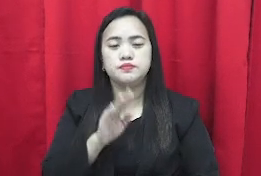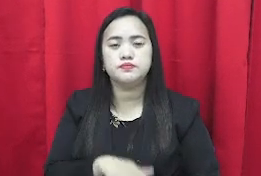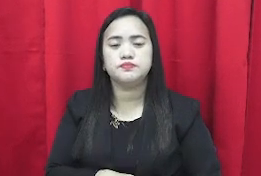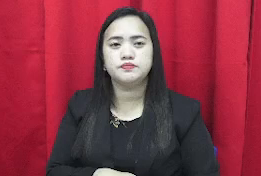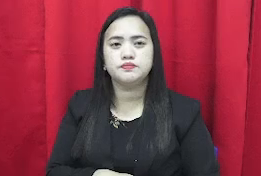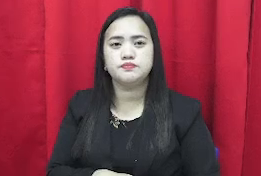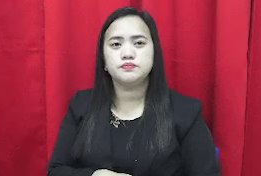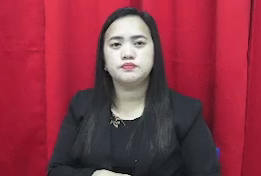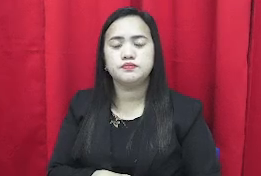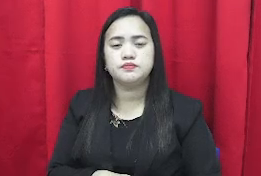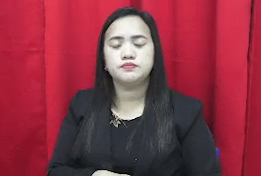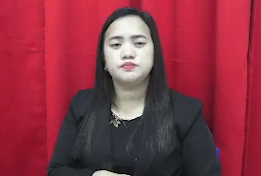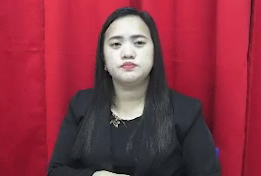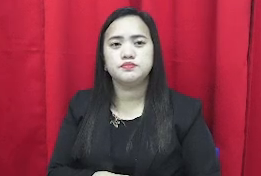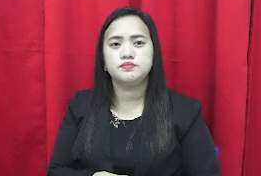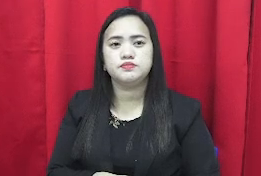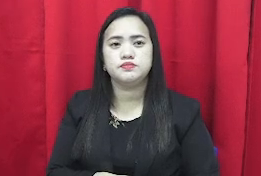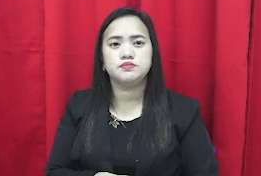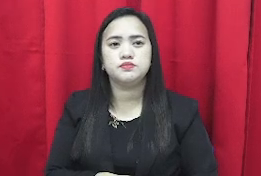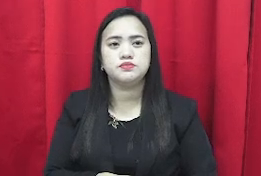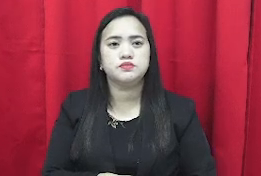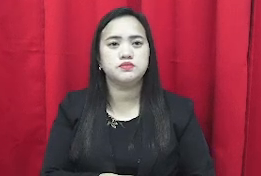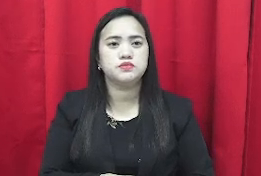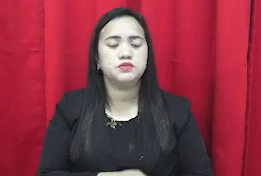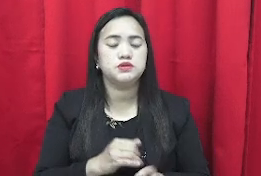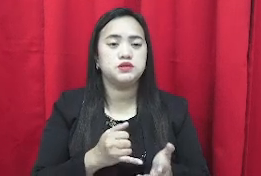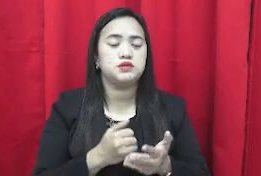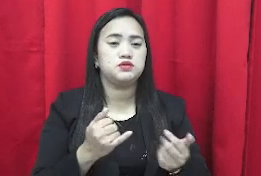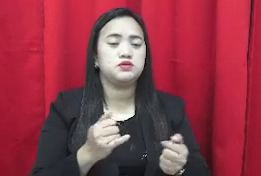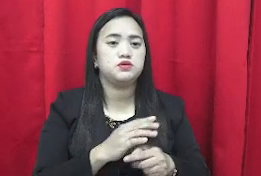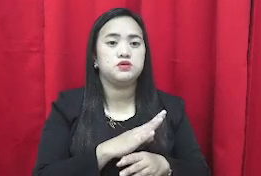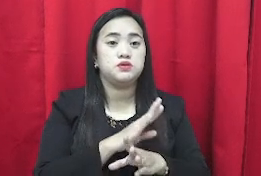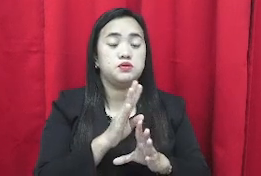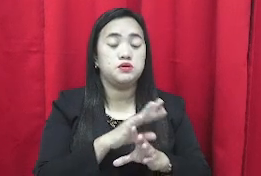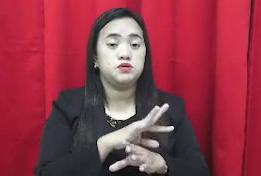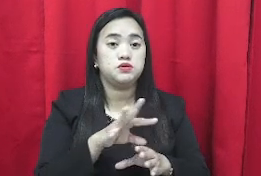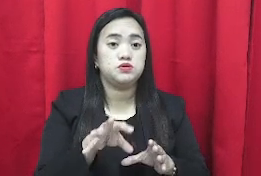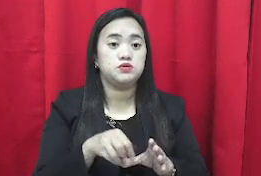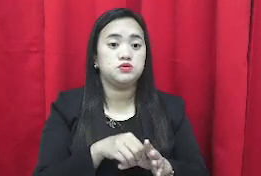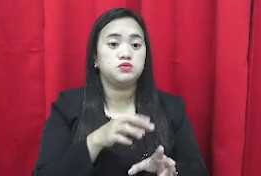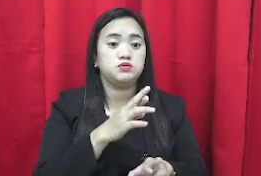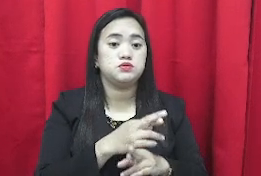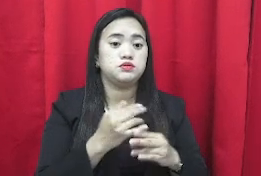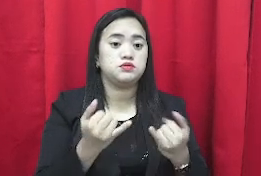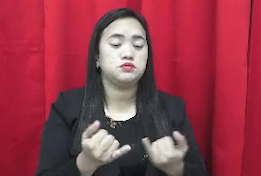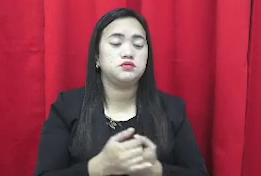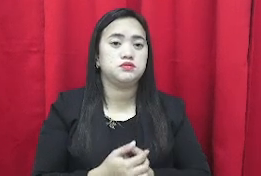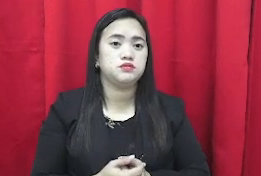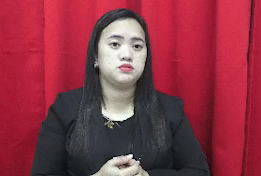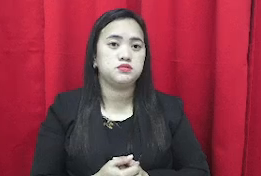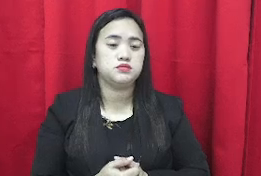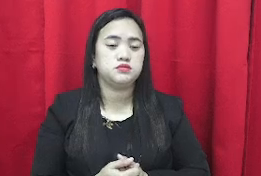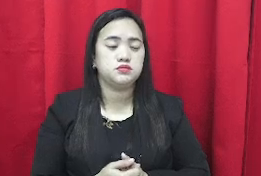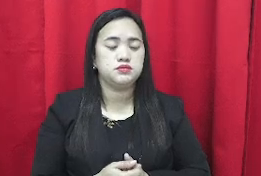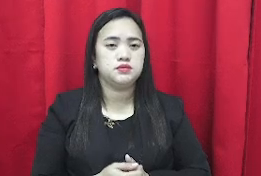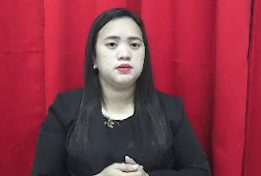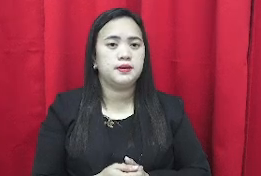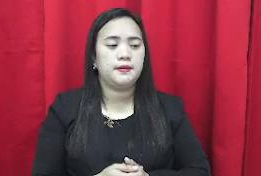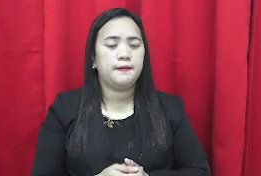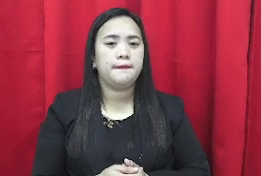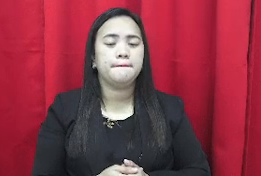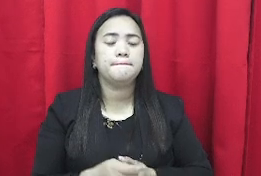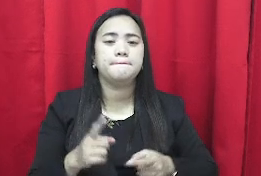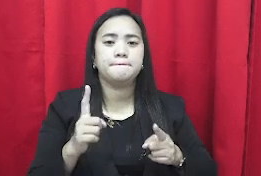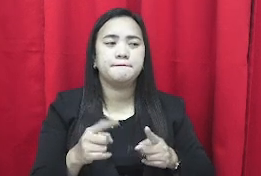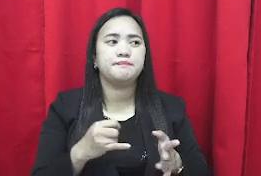Sir Rudy naku hindi sila pwedeng hindi mag-join Nam hindi sila pwede hindi sila pwede mag-join hindi sila pwedeng